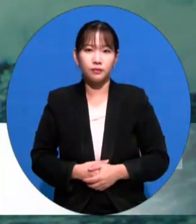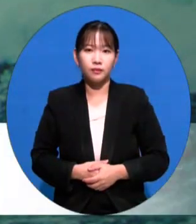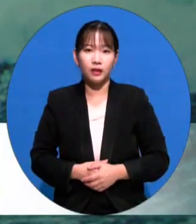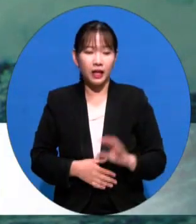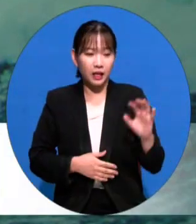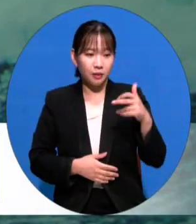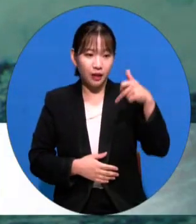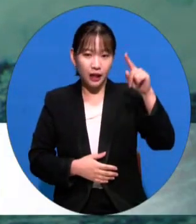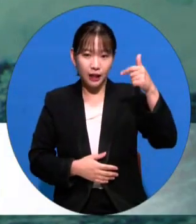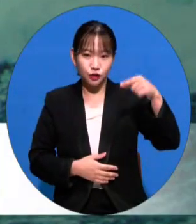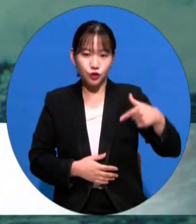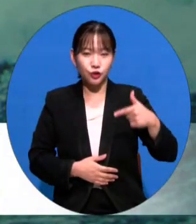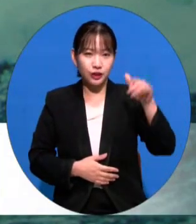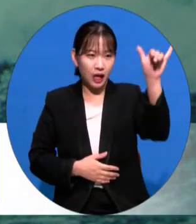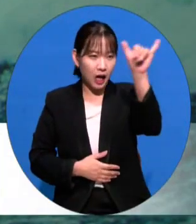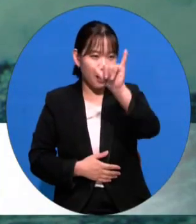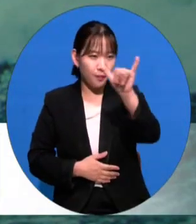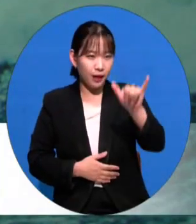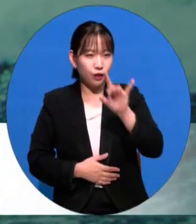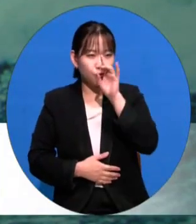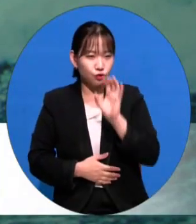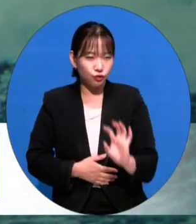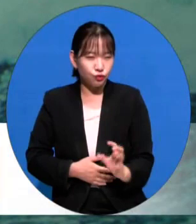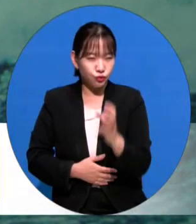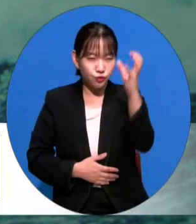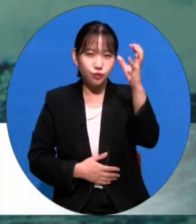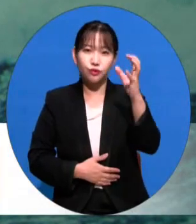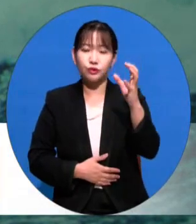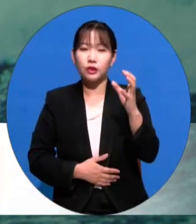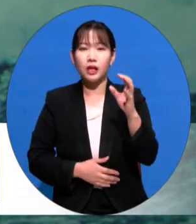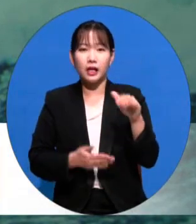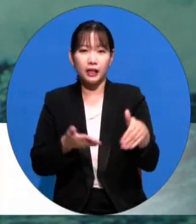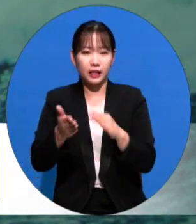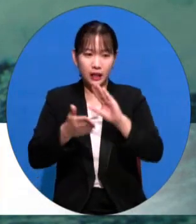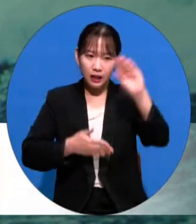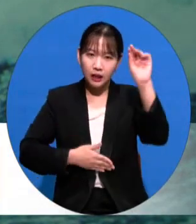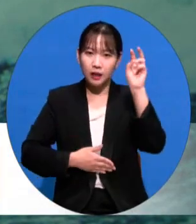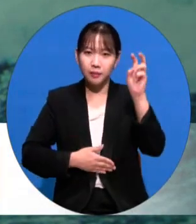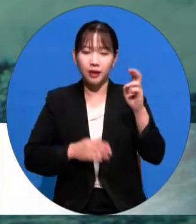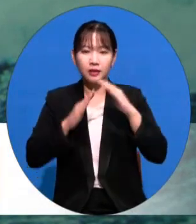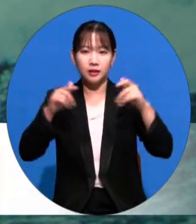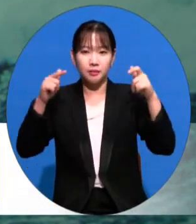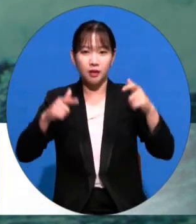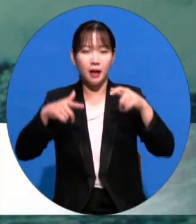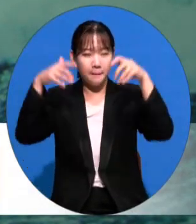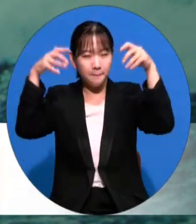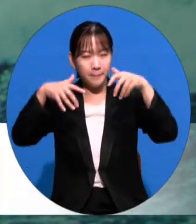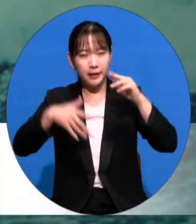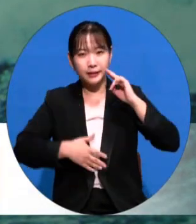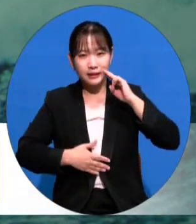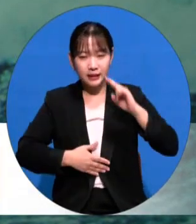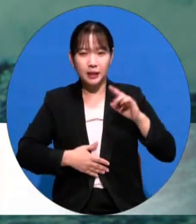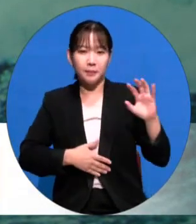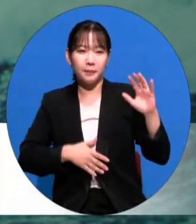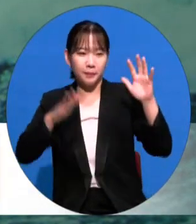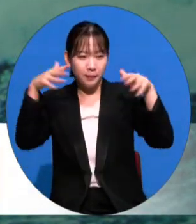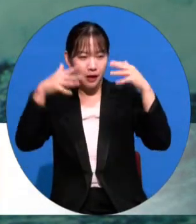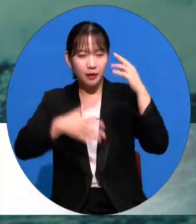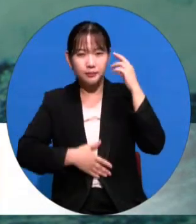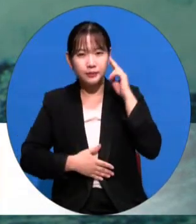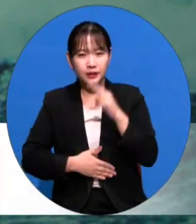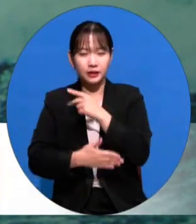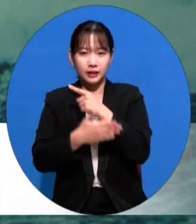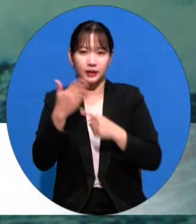이처럼 태풍 카눈이 한반도 내륙을 통과하는 유례없는 경로로 지나갈 것으로 보여 전남에는 많은 비와 강풍 피해가